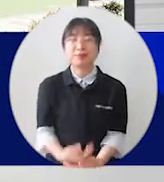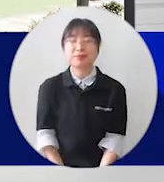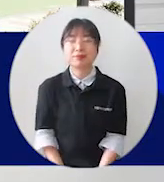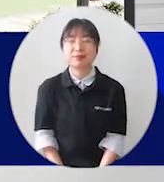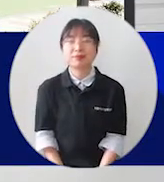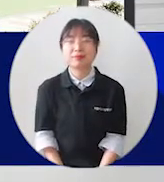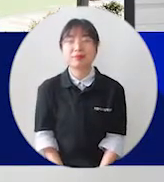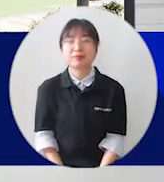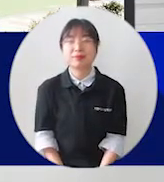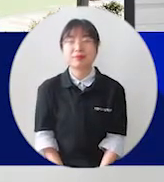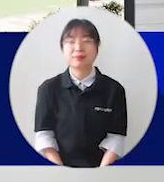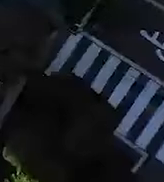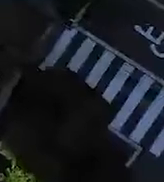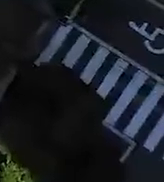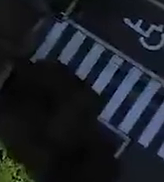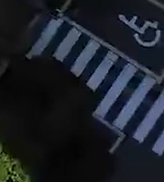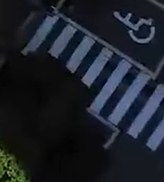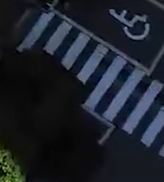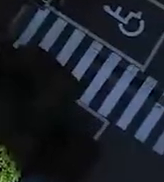모습을 담아봤습니다.